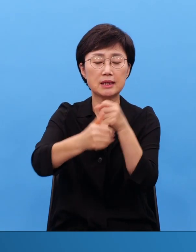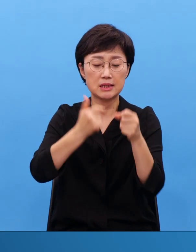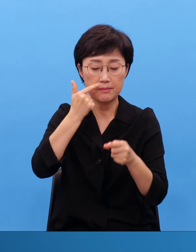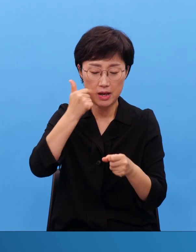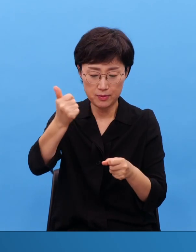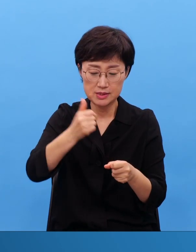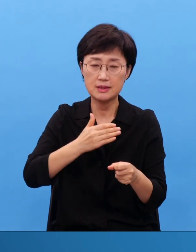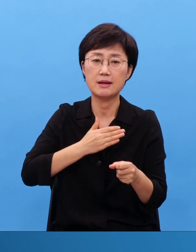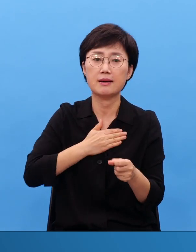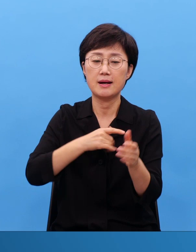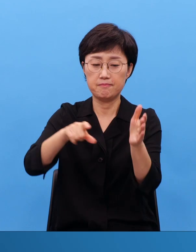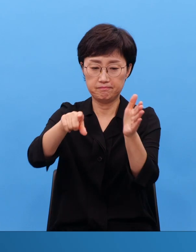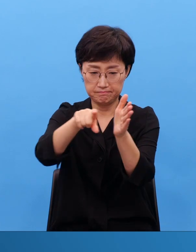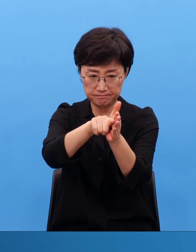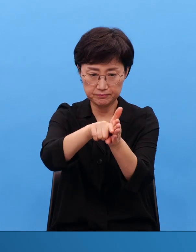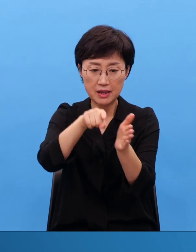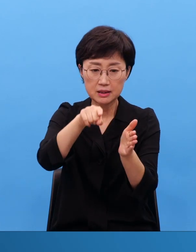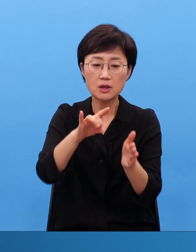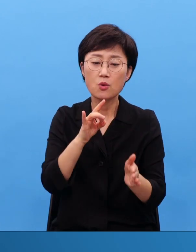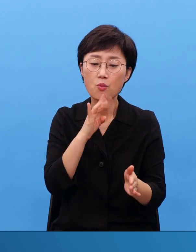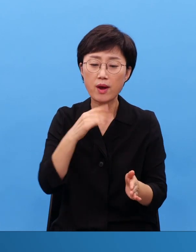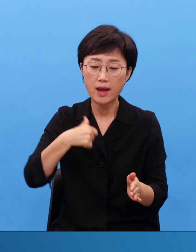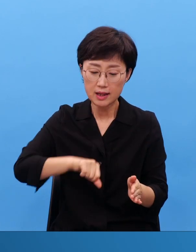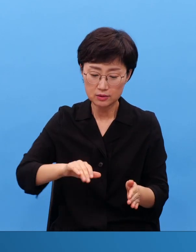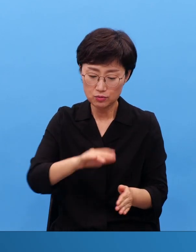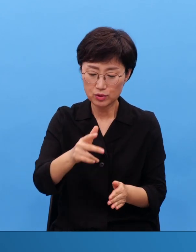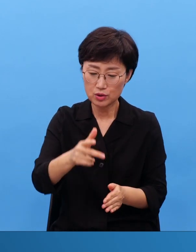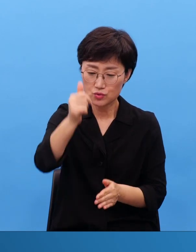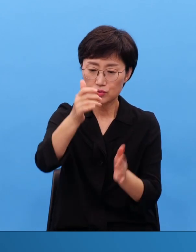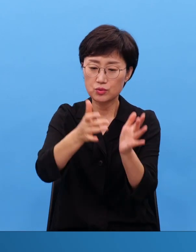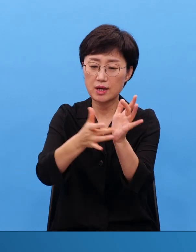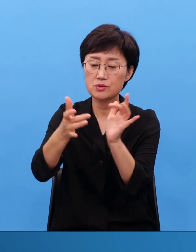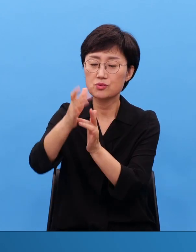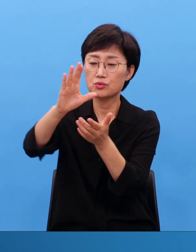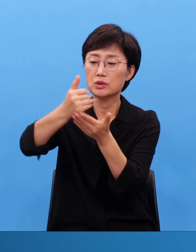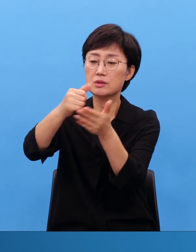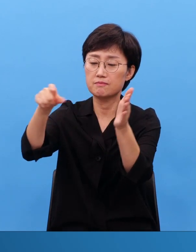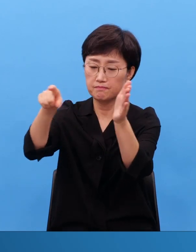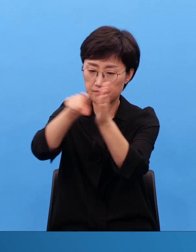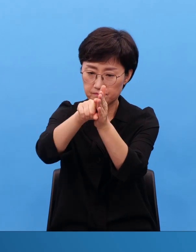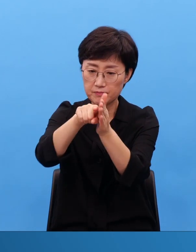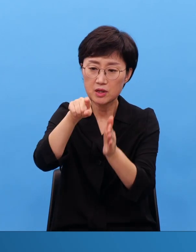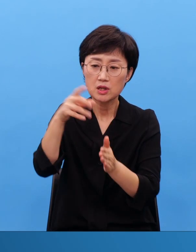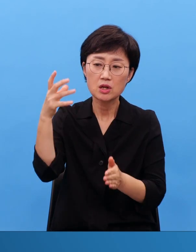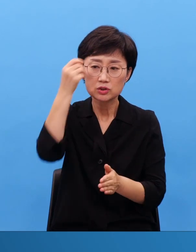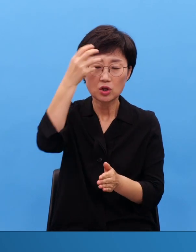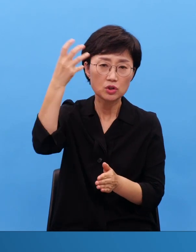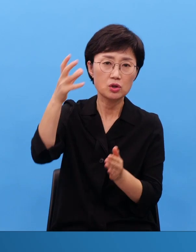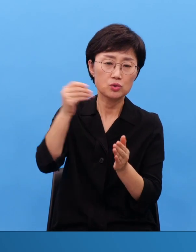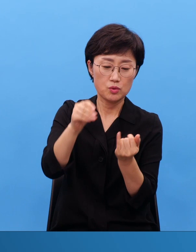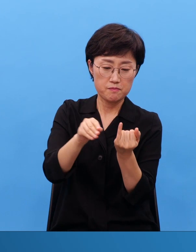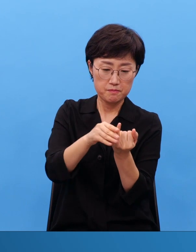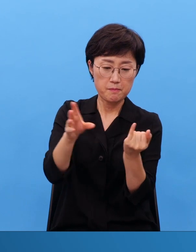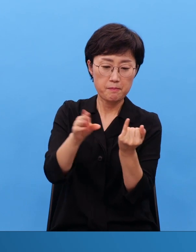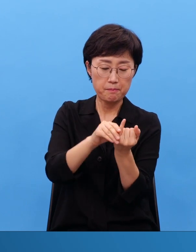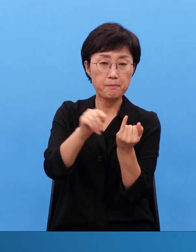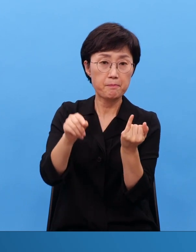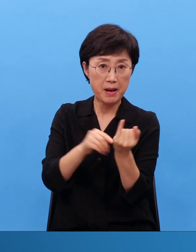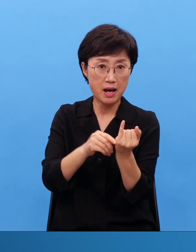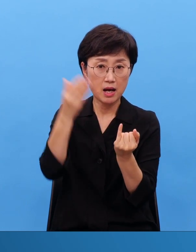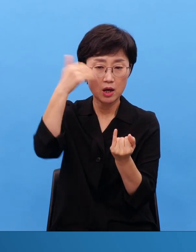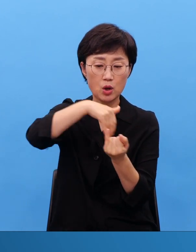만드신 하나님 아버지를 내가 믿사하며 그 외아들 우리 주 예수 그리스도를 믿사오니 이는